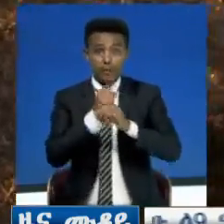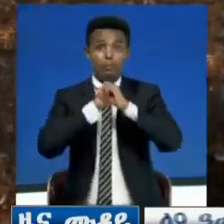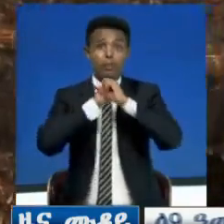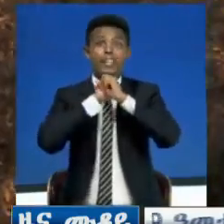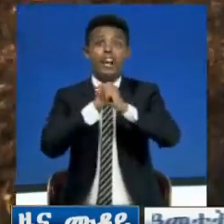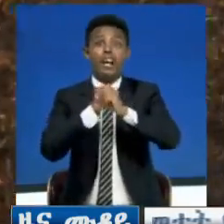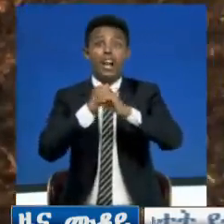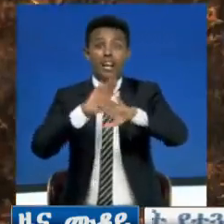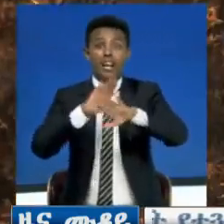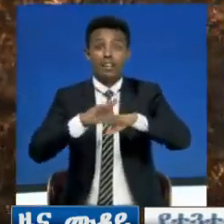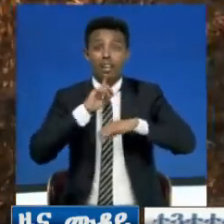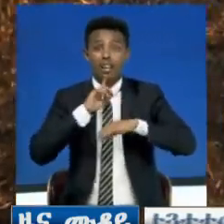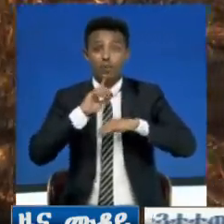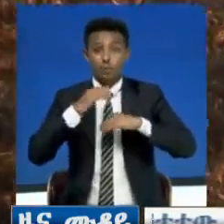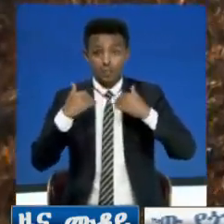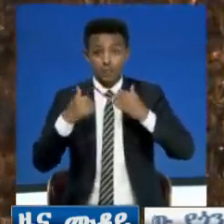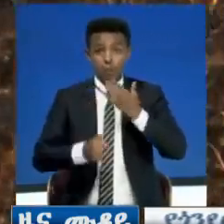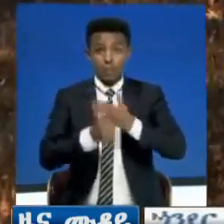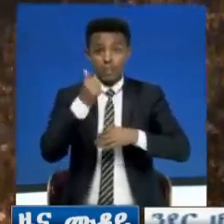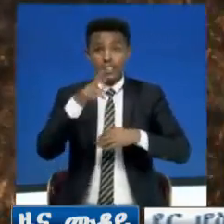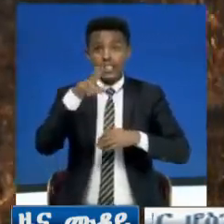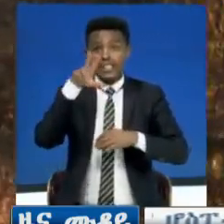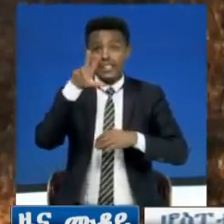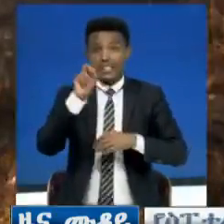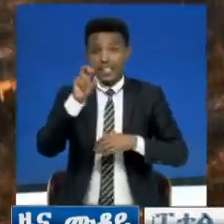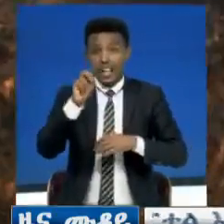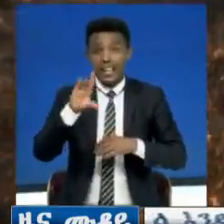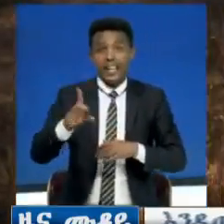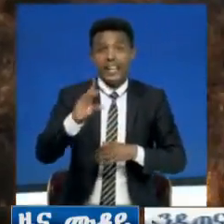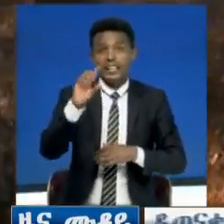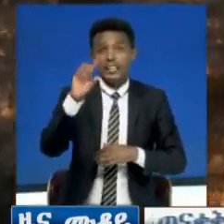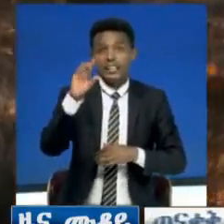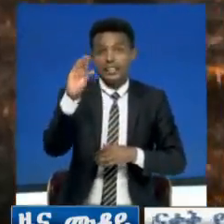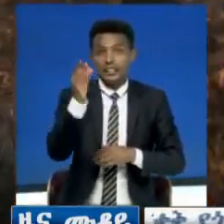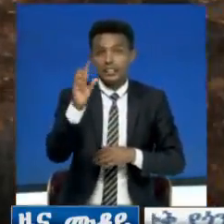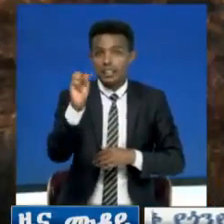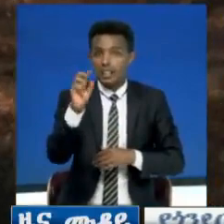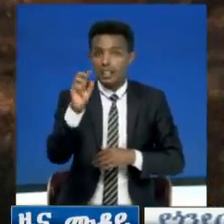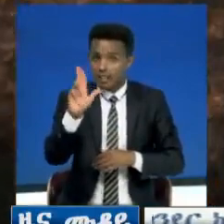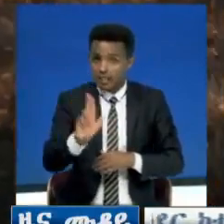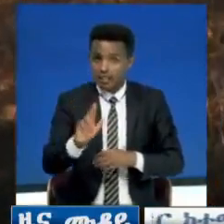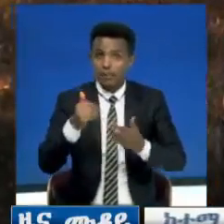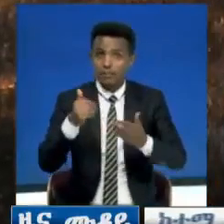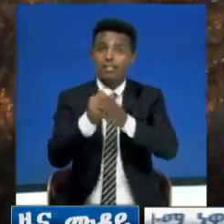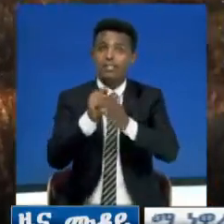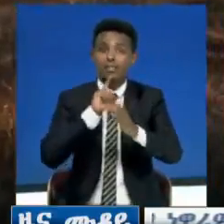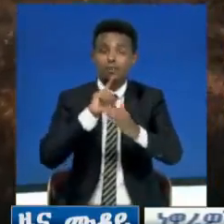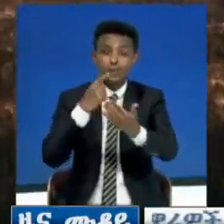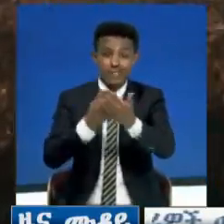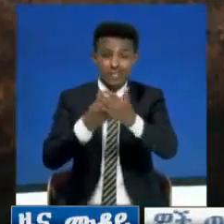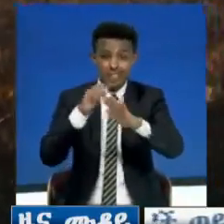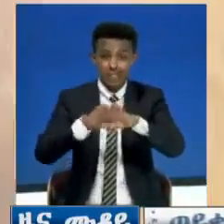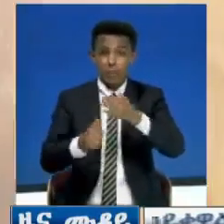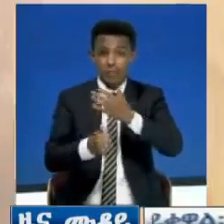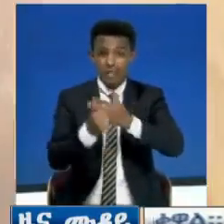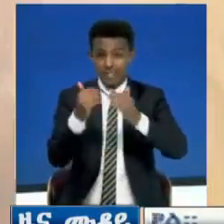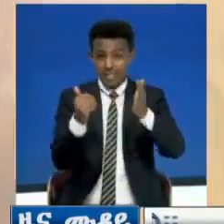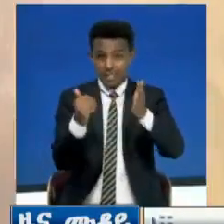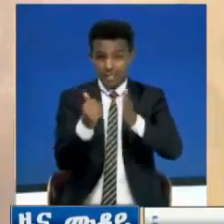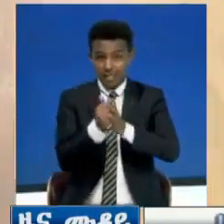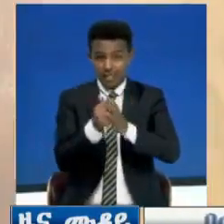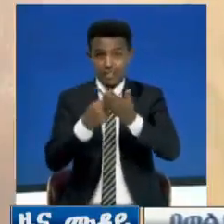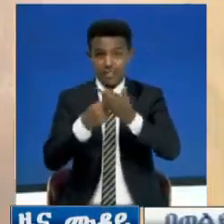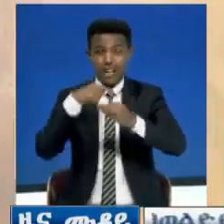ጉዳት የደረሰበት ስናየው ስፋቱ እስከ 30 ሄክታር የሚደርስ ነው፣ ከዛ በላይ አይሆንም። ጉዳት የደረሰው እንደምታየው እዚህ አካባቢ ያሉ